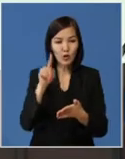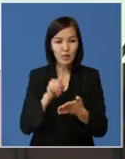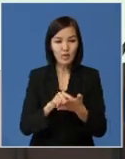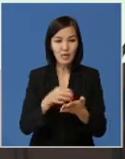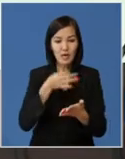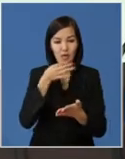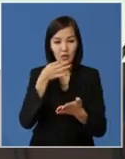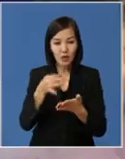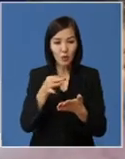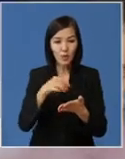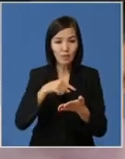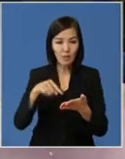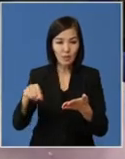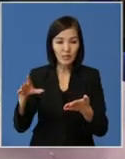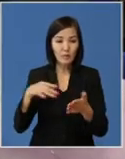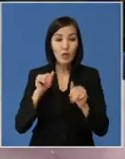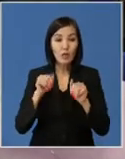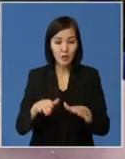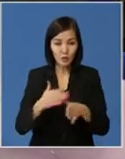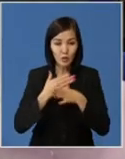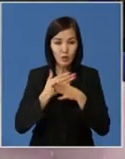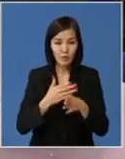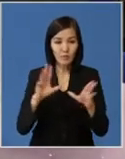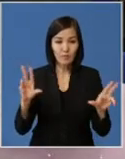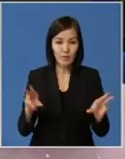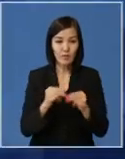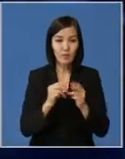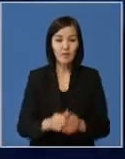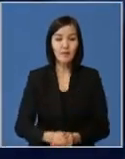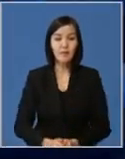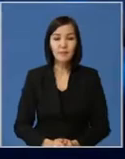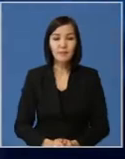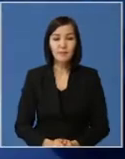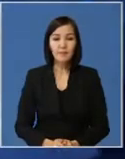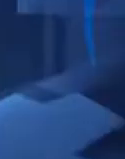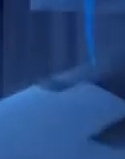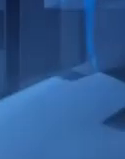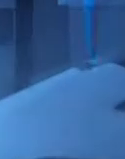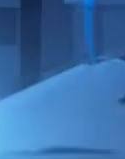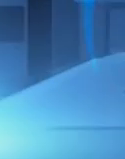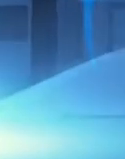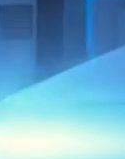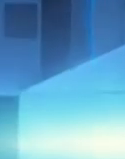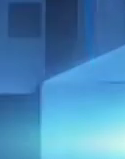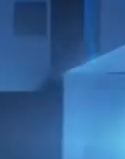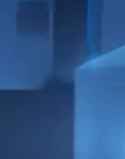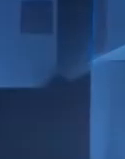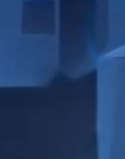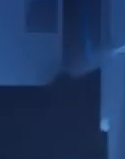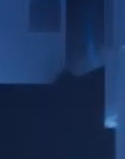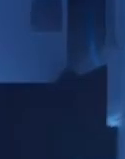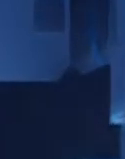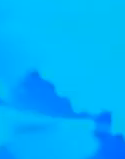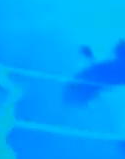өзіне түртіп алып, шешуге жәрдемдесетінін айтты. Құрманжан Қасымжанұлы, Аманжол Жөнкешев, Жетісу